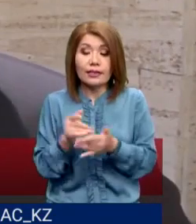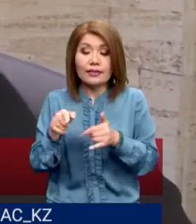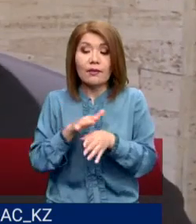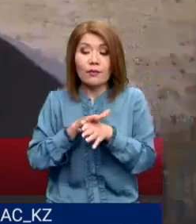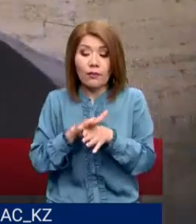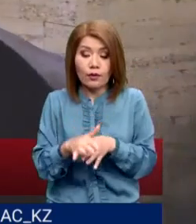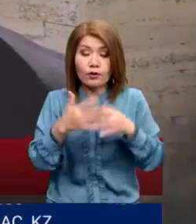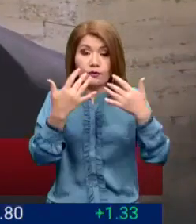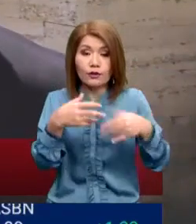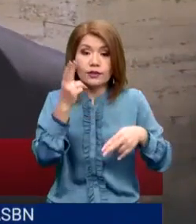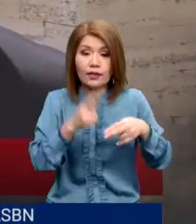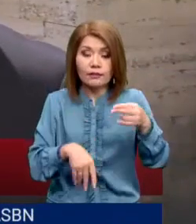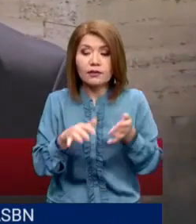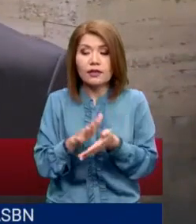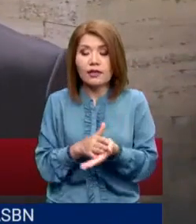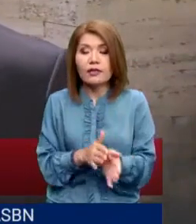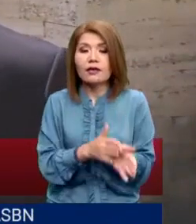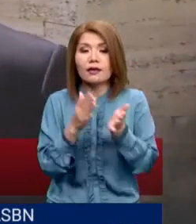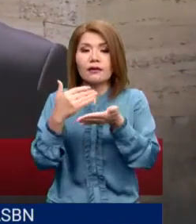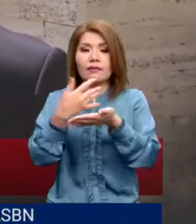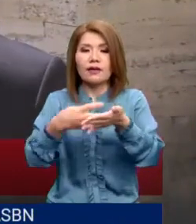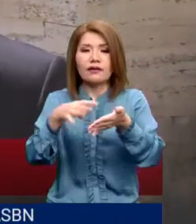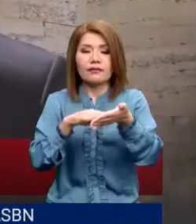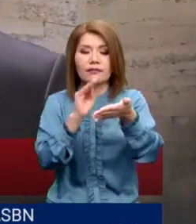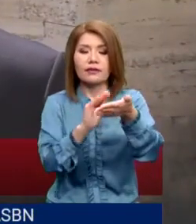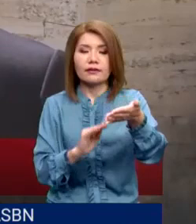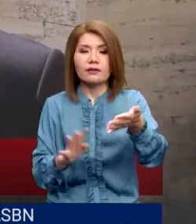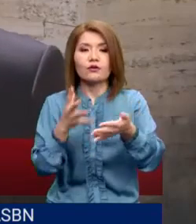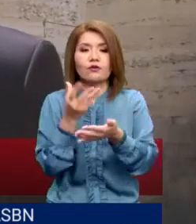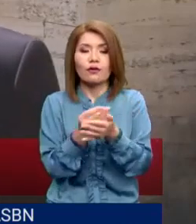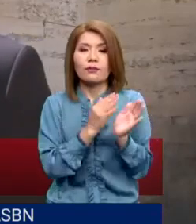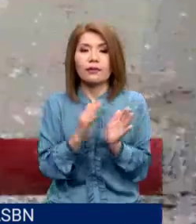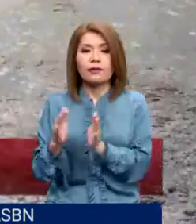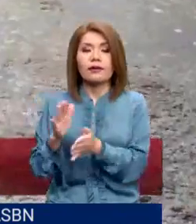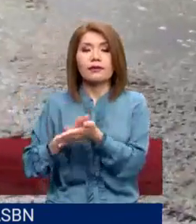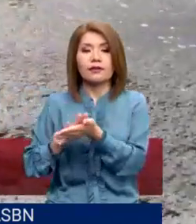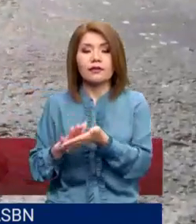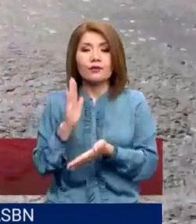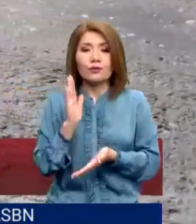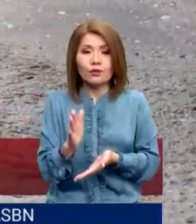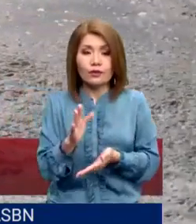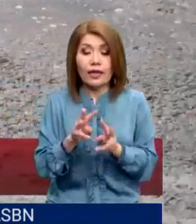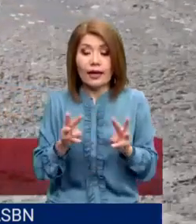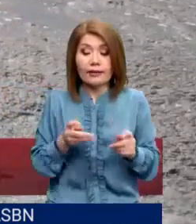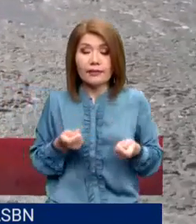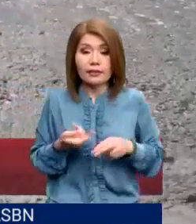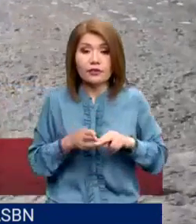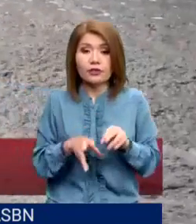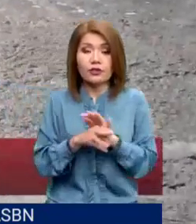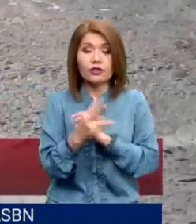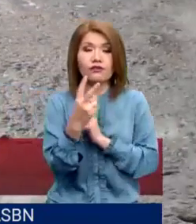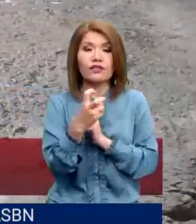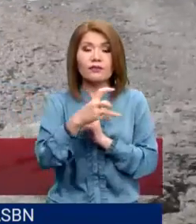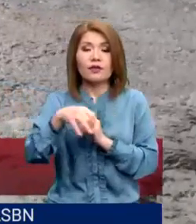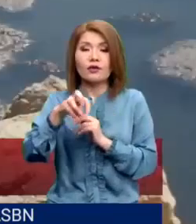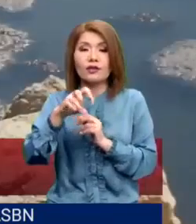біз полностью бітіргеннен кейін, бұған Приморский ол да кестеге енгізілген, ол жақта да тазалық жұмыстары жүргізілетін болады. Әкімдікпен 200 миллион теңгеге